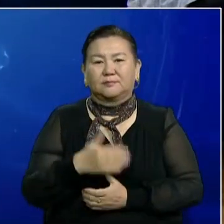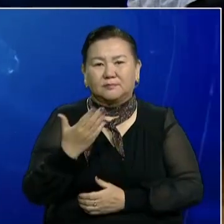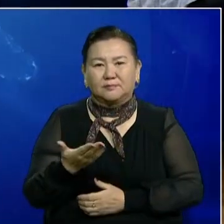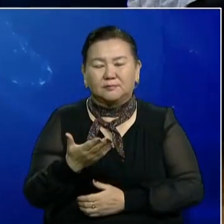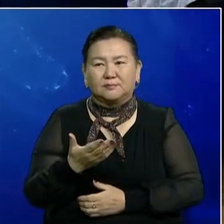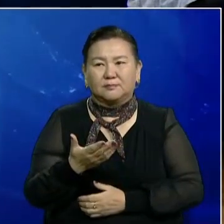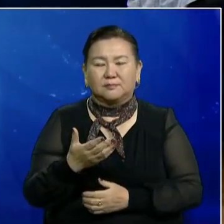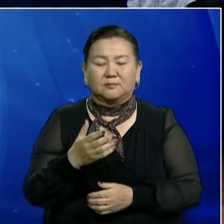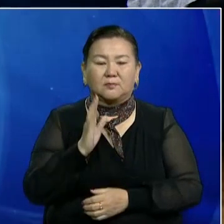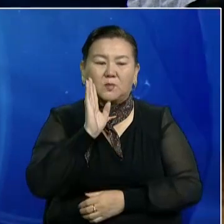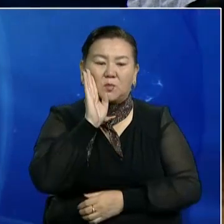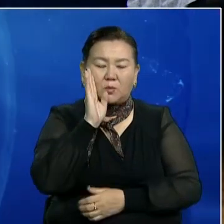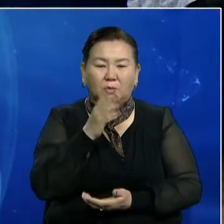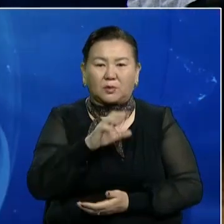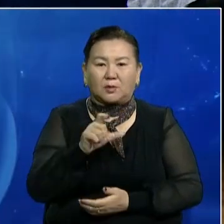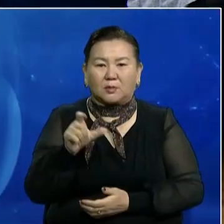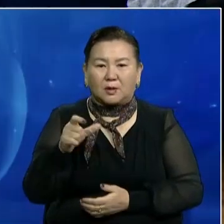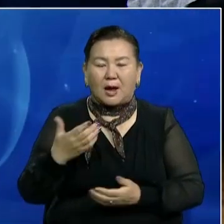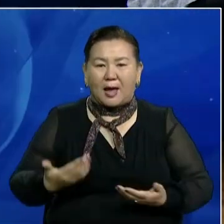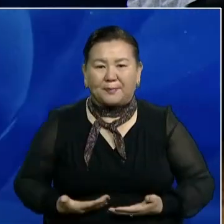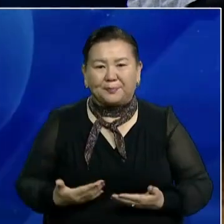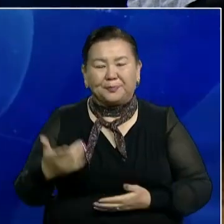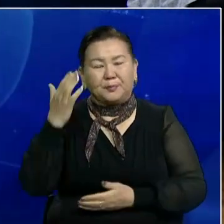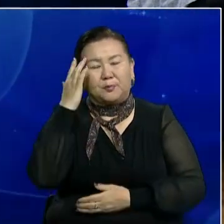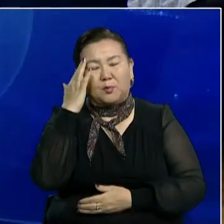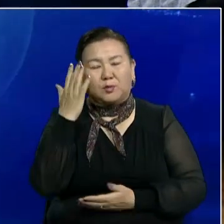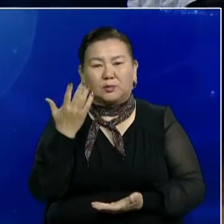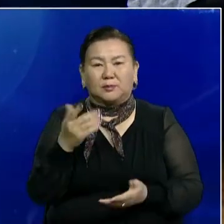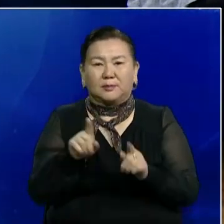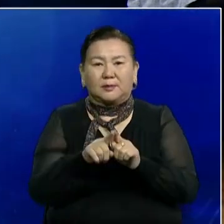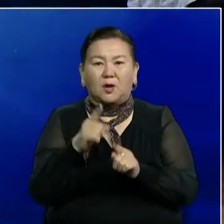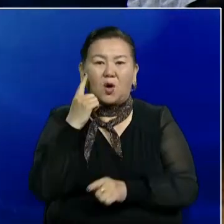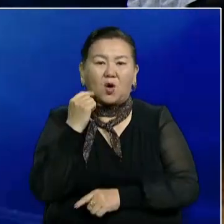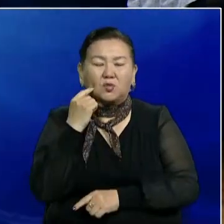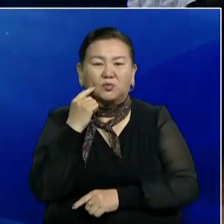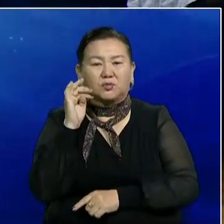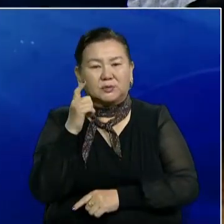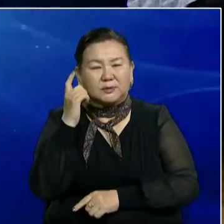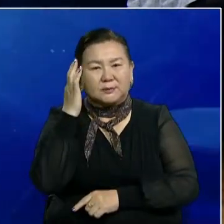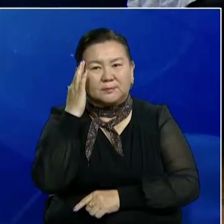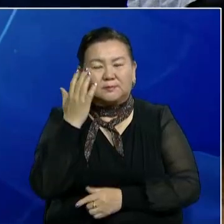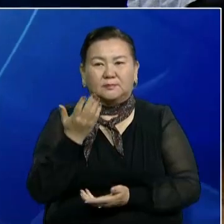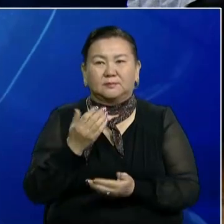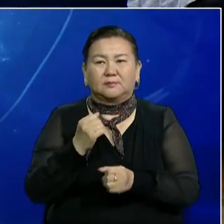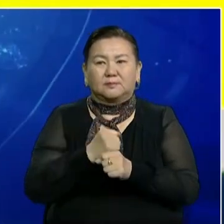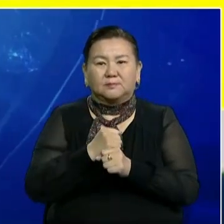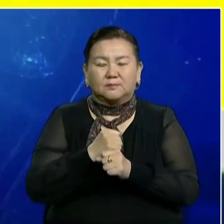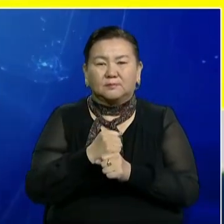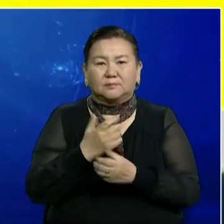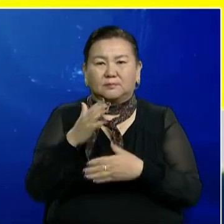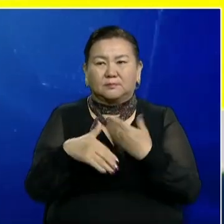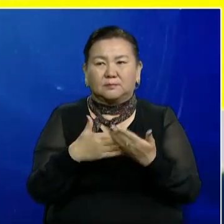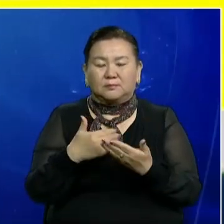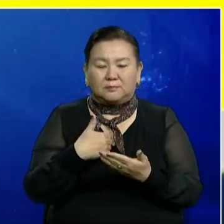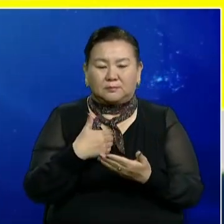ингээд хүмүүс ингээд амьдрал дээр ер нь бодтгуултай яг ингээд охтууд ингээд л явжлаа гэдэг штэ тий. Ийм байлаа сууд. Бидний хувьд болохоор